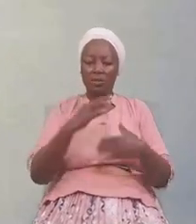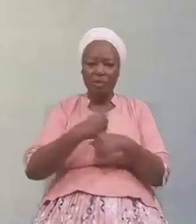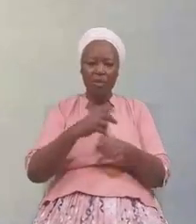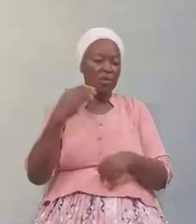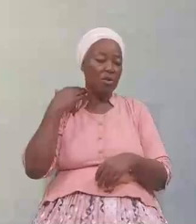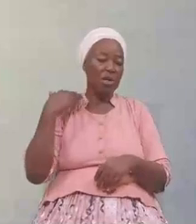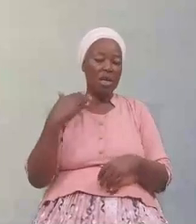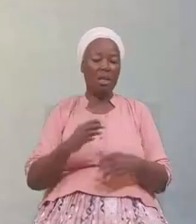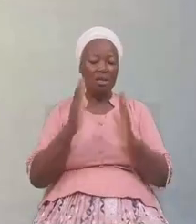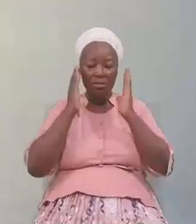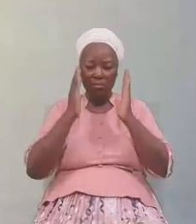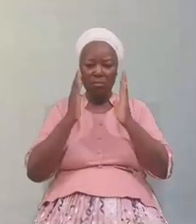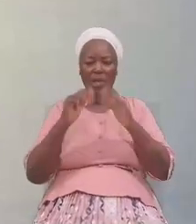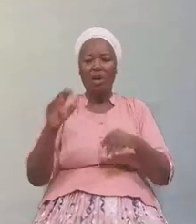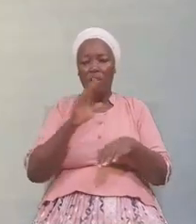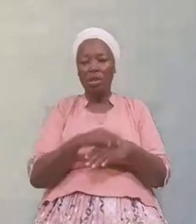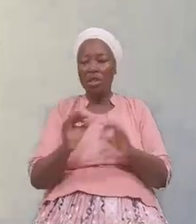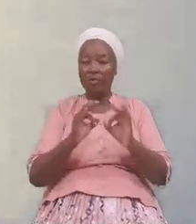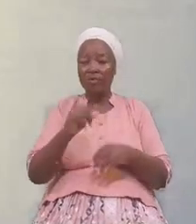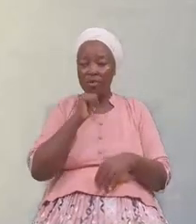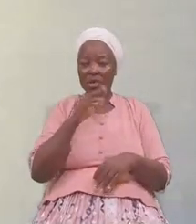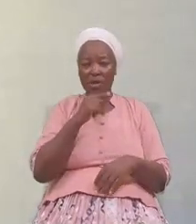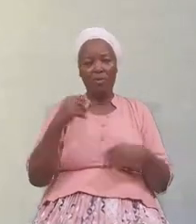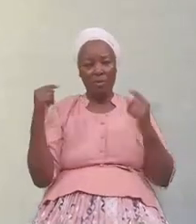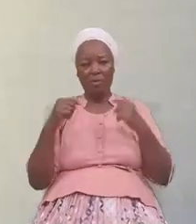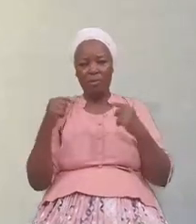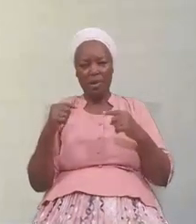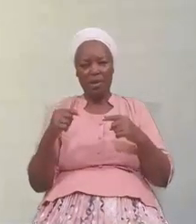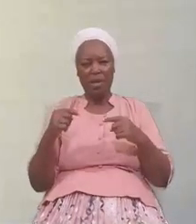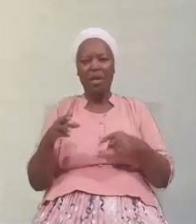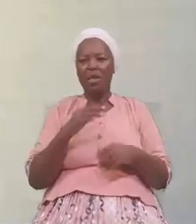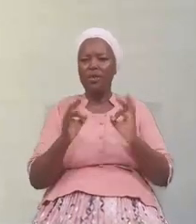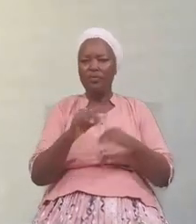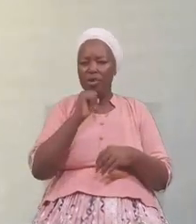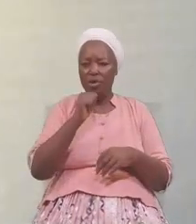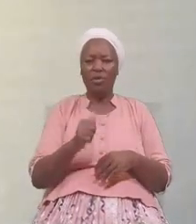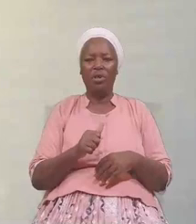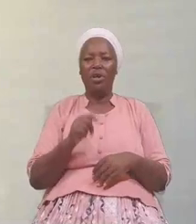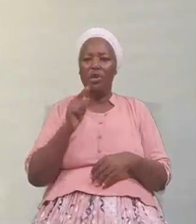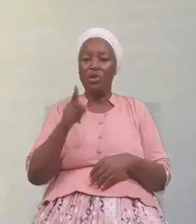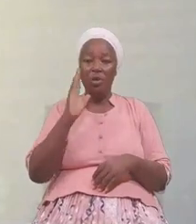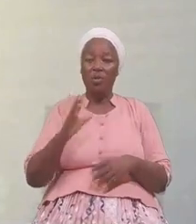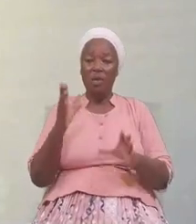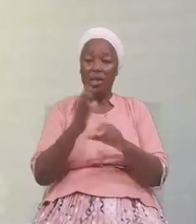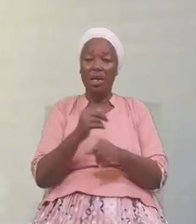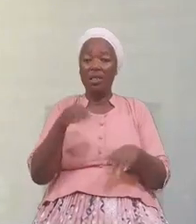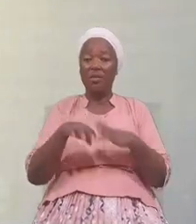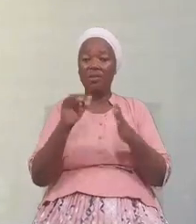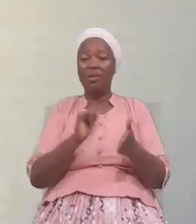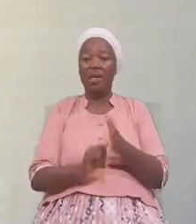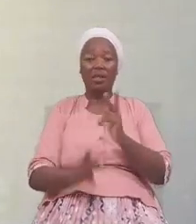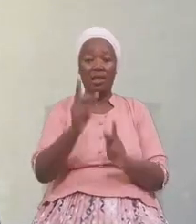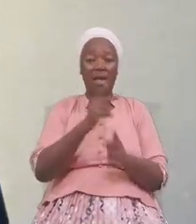cou. Autrement, il y aura des douleurs. Autrement, tu avoir une